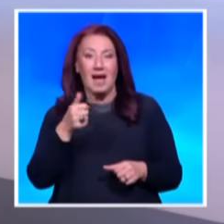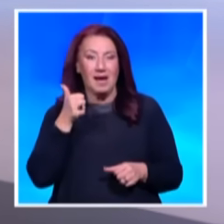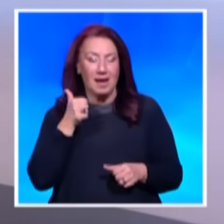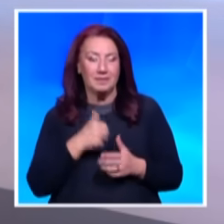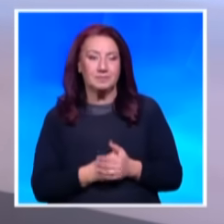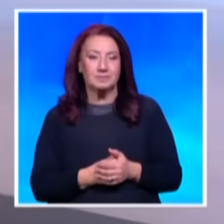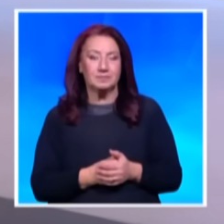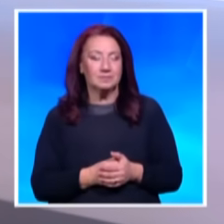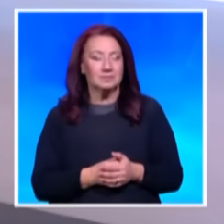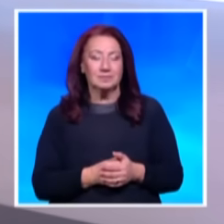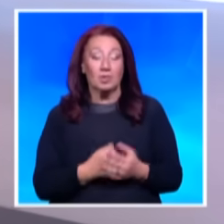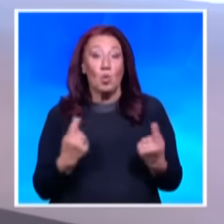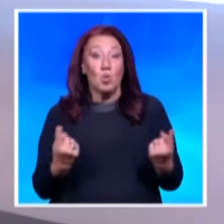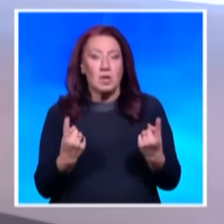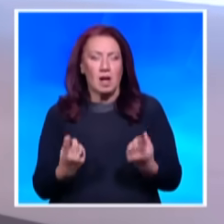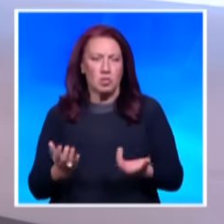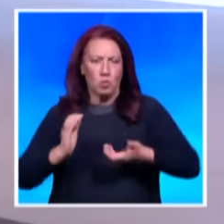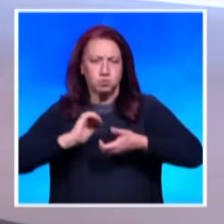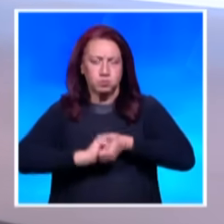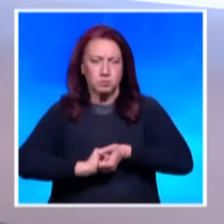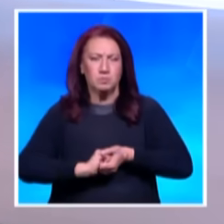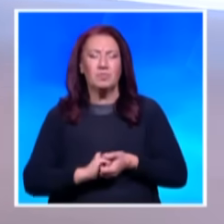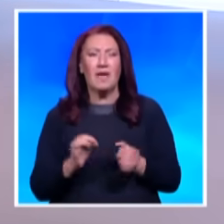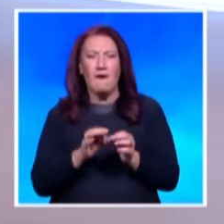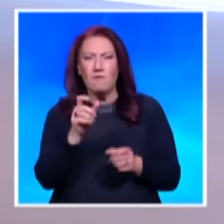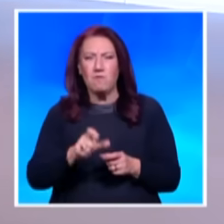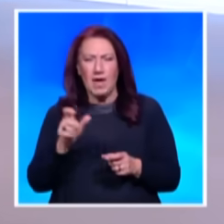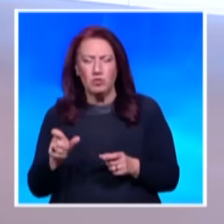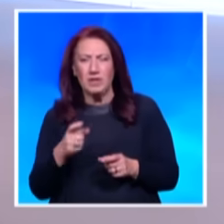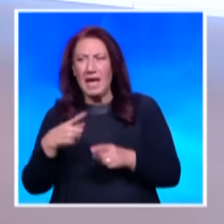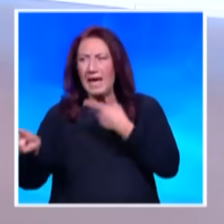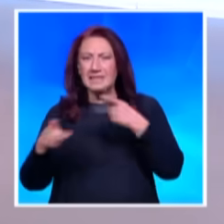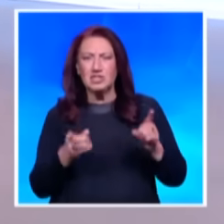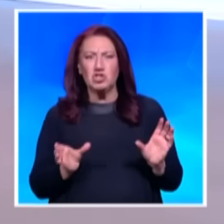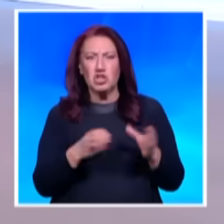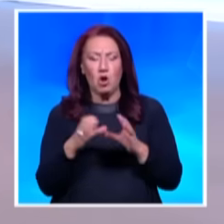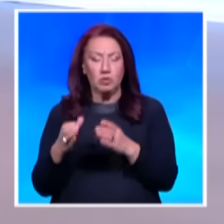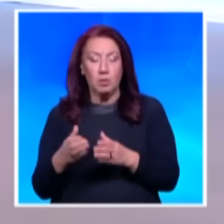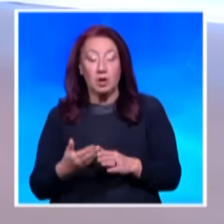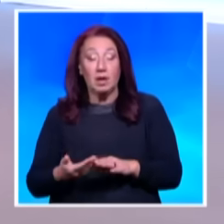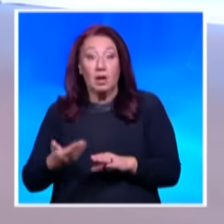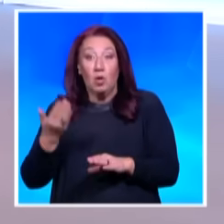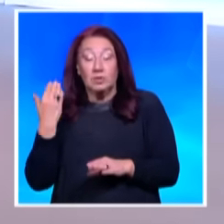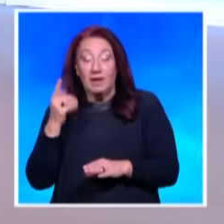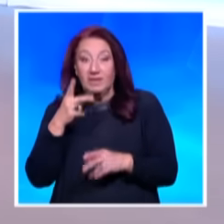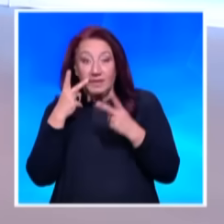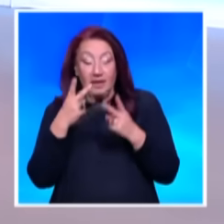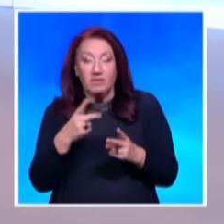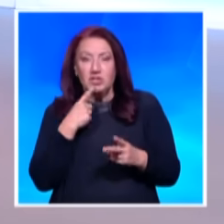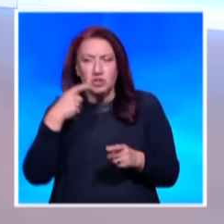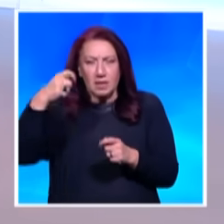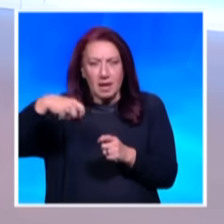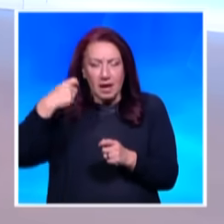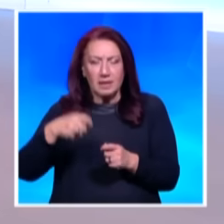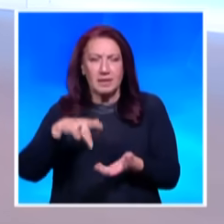Безпрецедентно обединение на феновете ни, че непримирими отбори съперници в общ протест, но и отдавна невиждани кадри в центъра на София, арести,